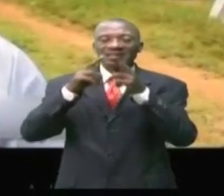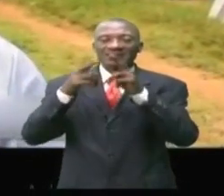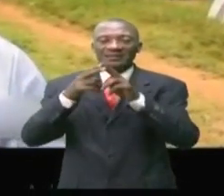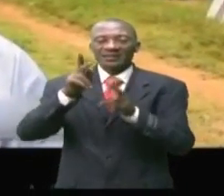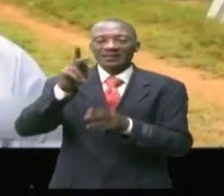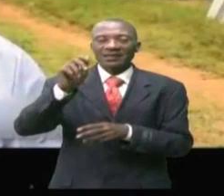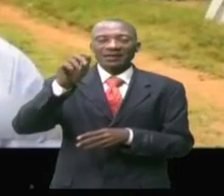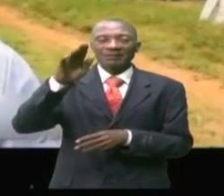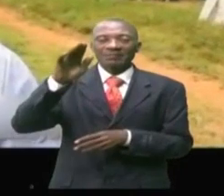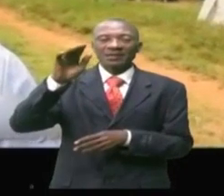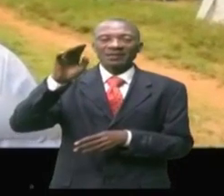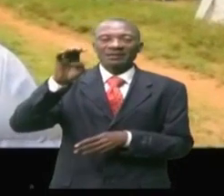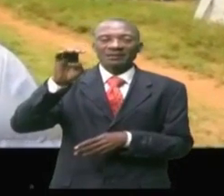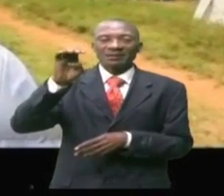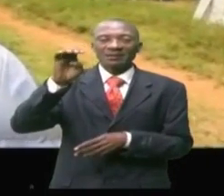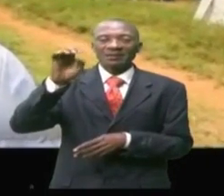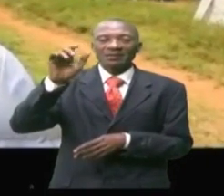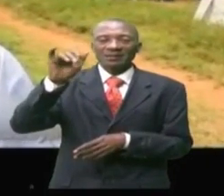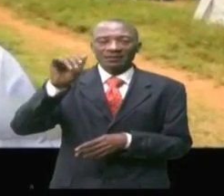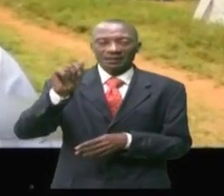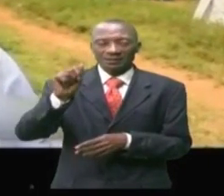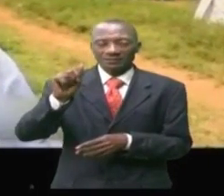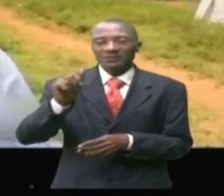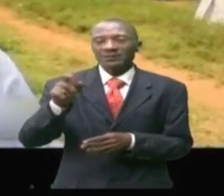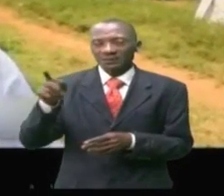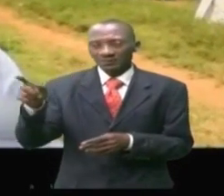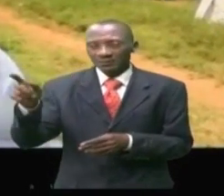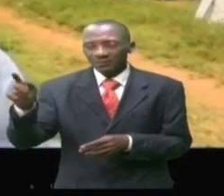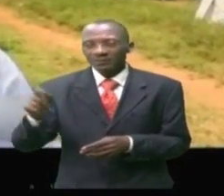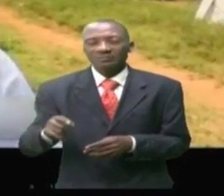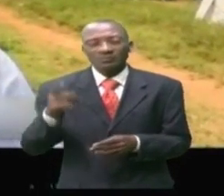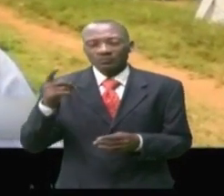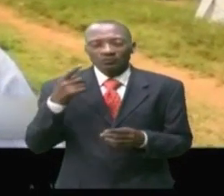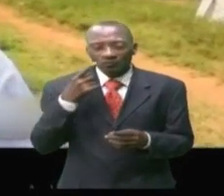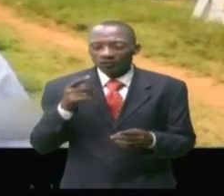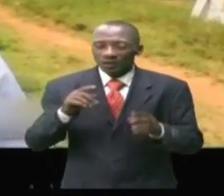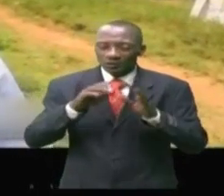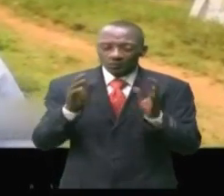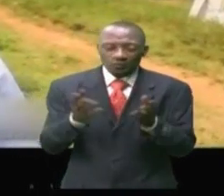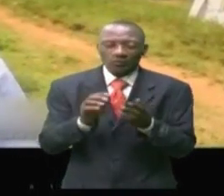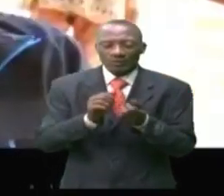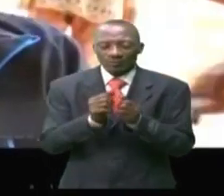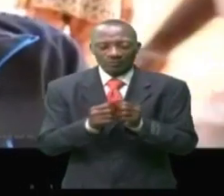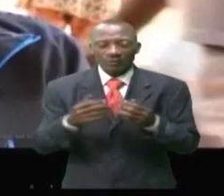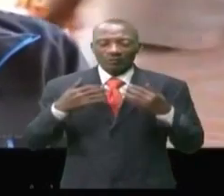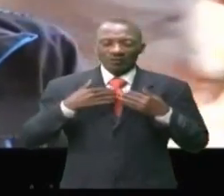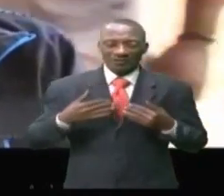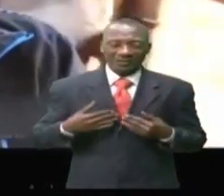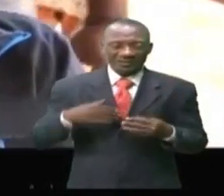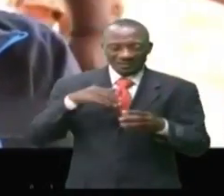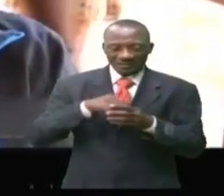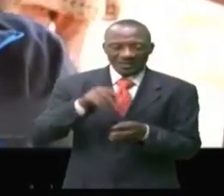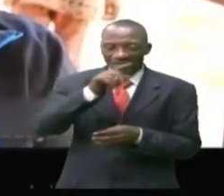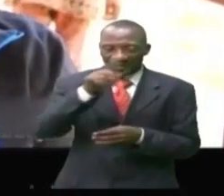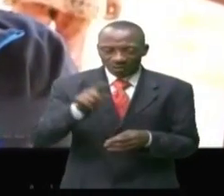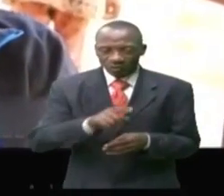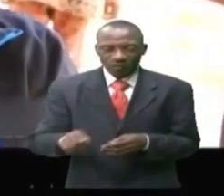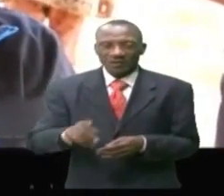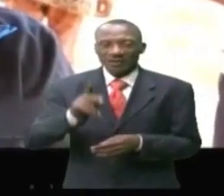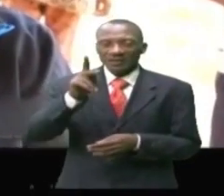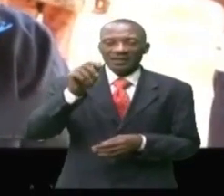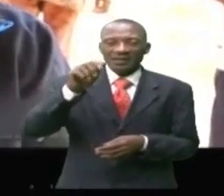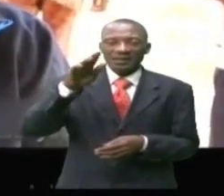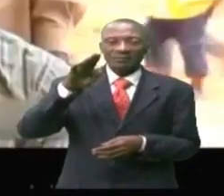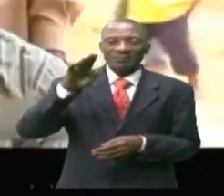de cette mesure avec la communauté, tous les infirmiers, tous les prestataires de la zone de santé où nous avons partagé et tout le monde